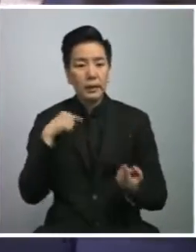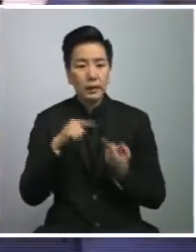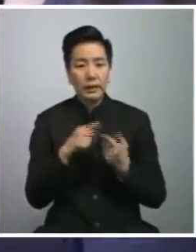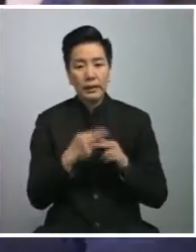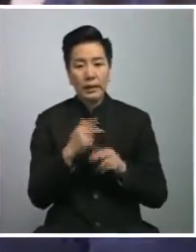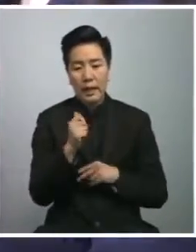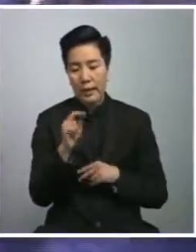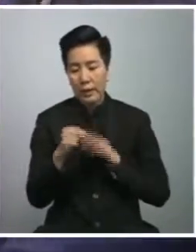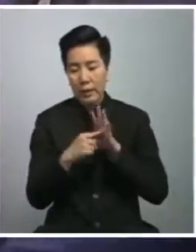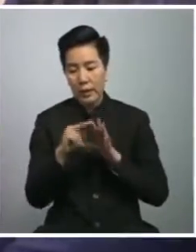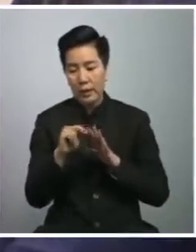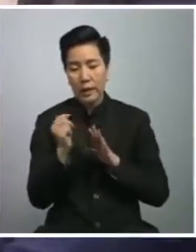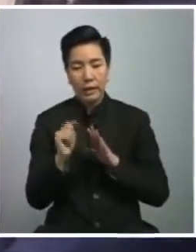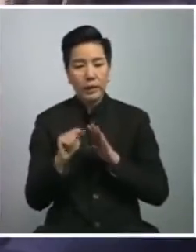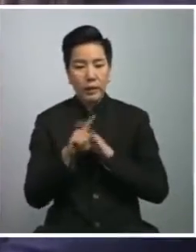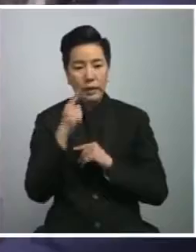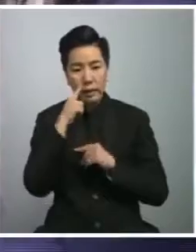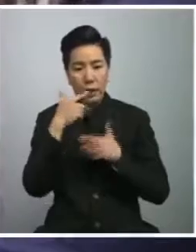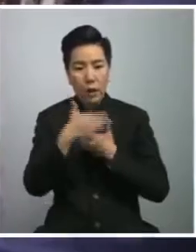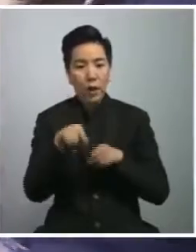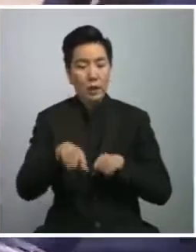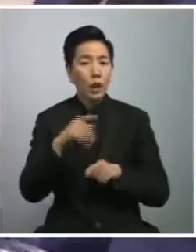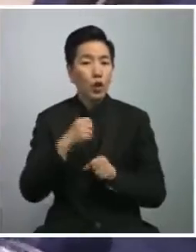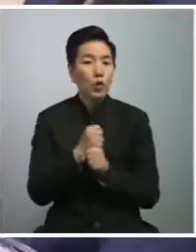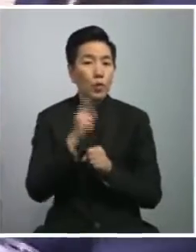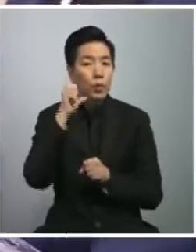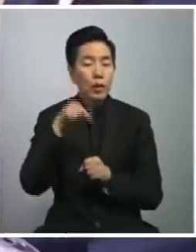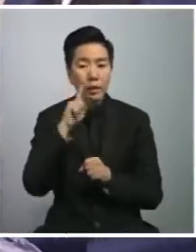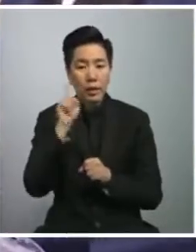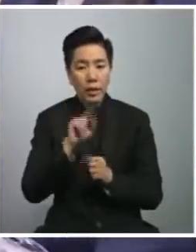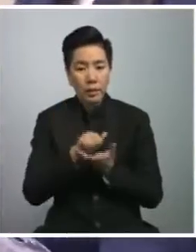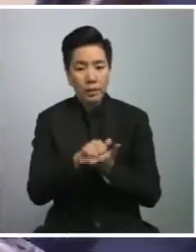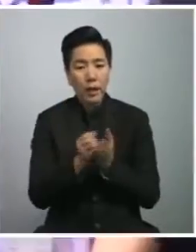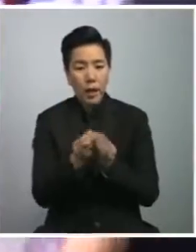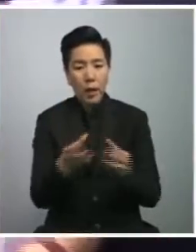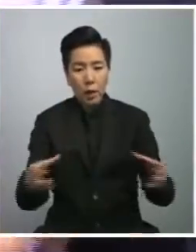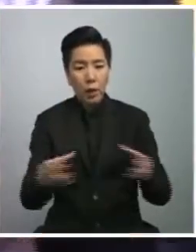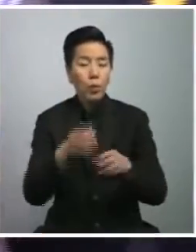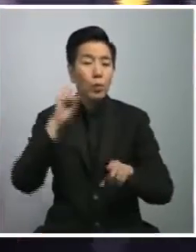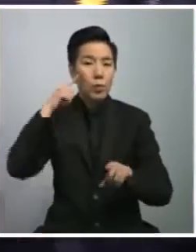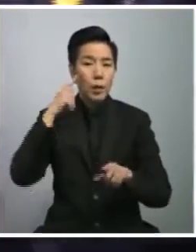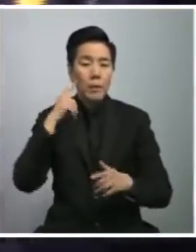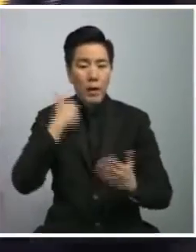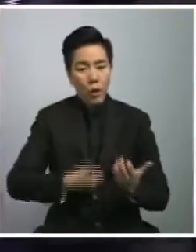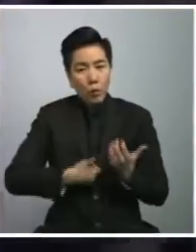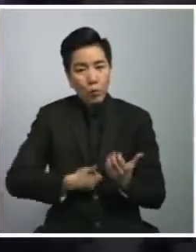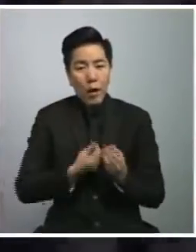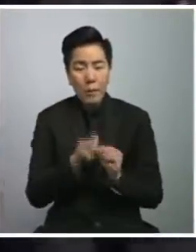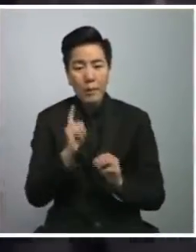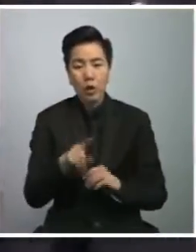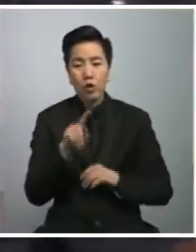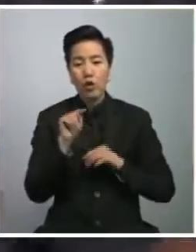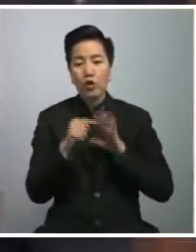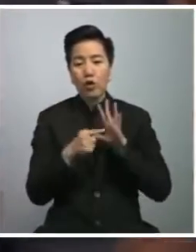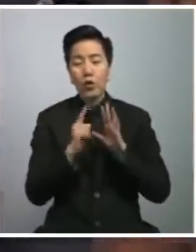อนันต์กล่าวว่าวัตถุประสงค์ในการจัดมุมนมแม่ขึ้นนั้นเพื่ออำนวยความสะดวกให้แก่กลุ่มสตรีที่ให้นมบุตรและเป็นต้นแบบให้กับ